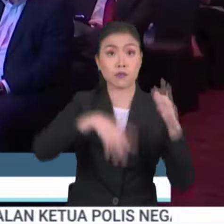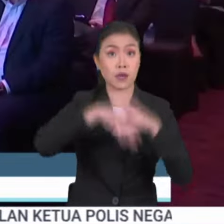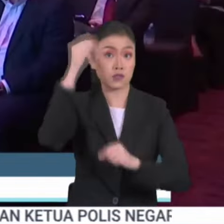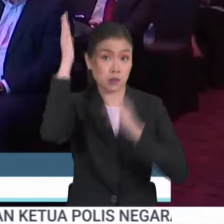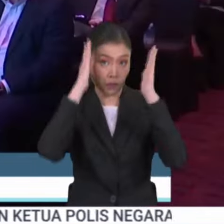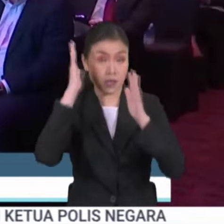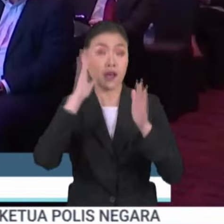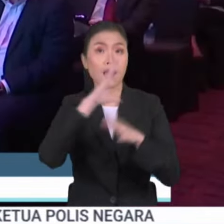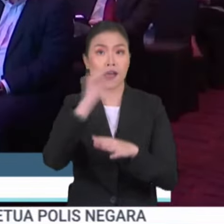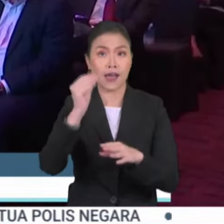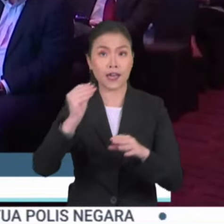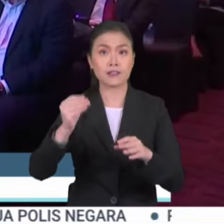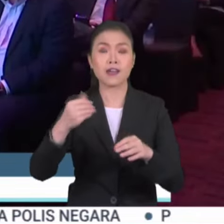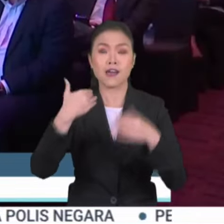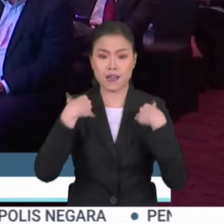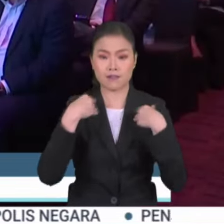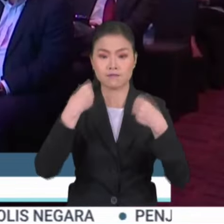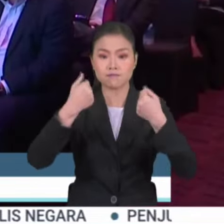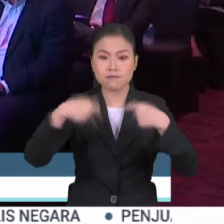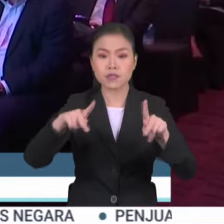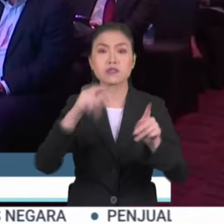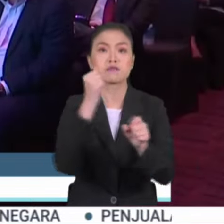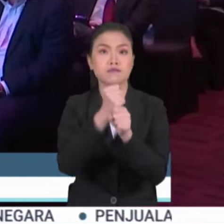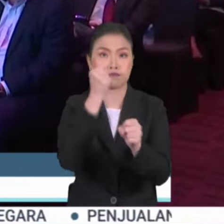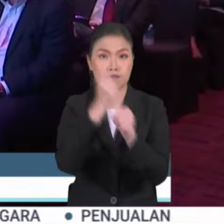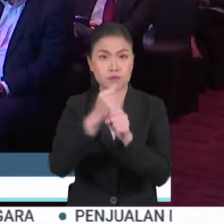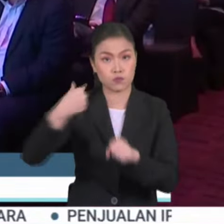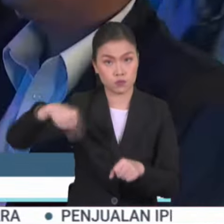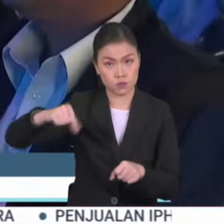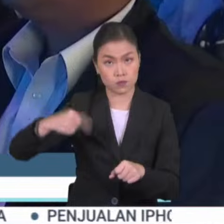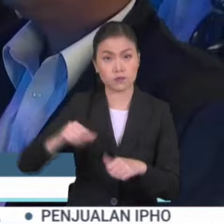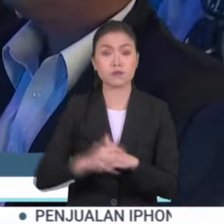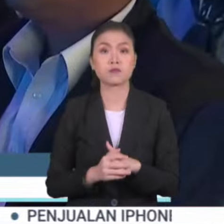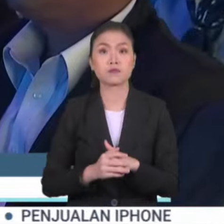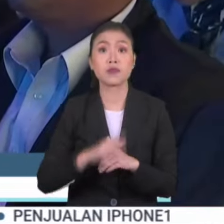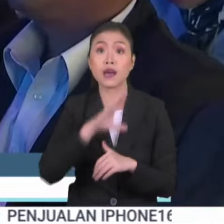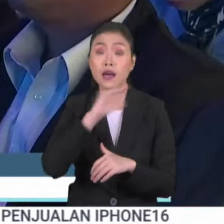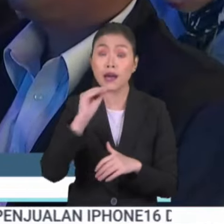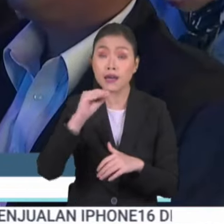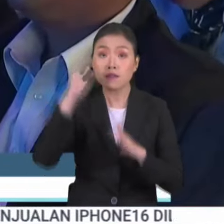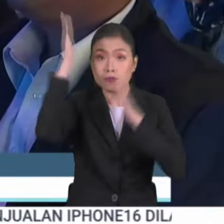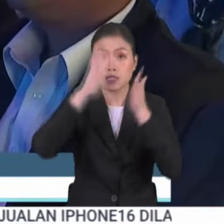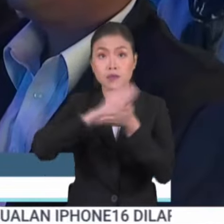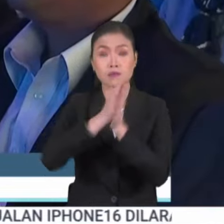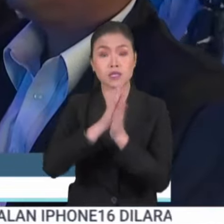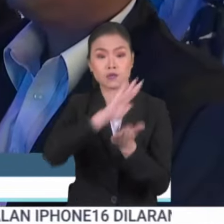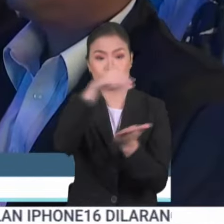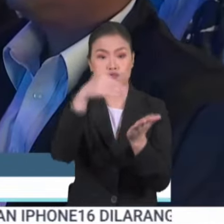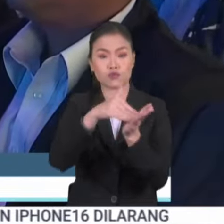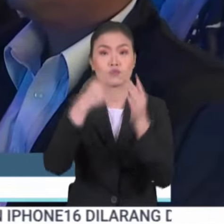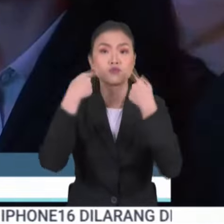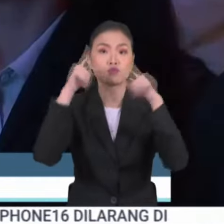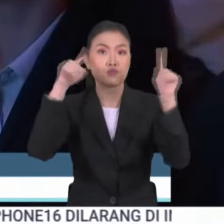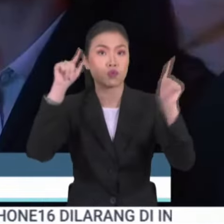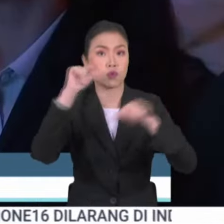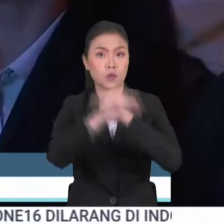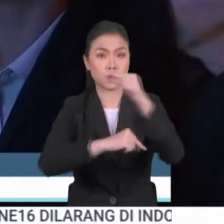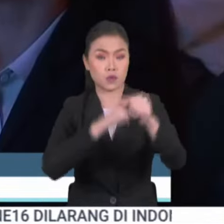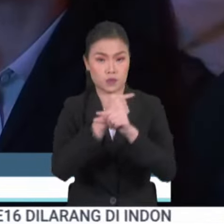peluang pekerjaan berkualiti sekaligus menjadikan Malaysia pusat kecemerlangan global Rantau